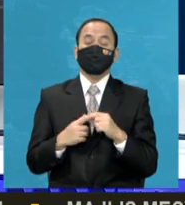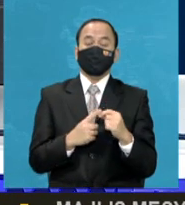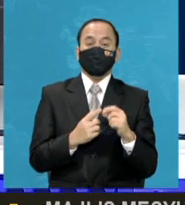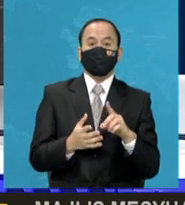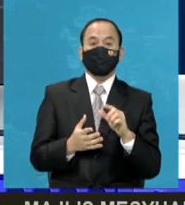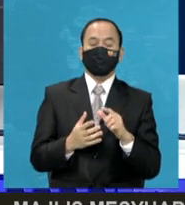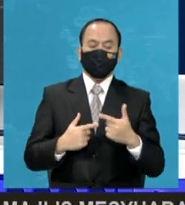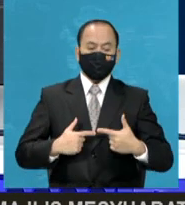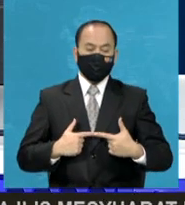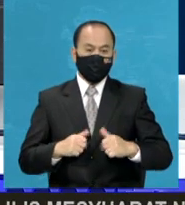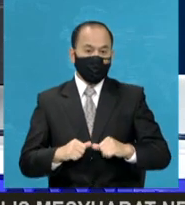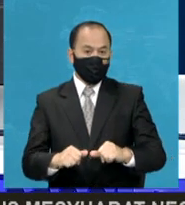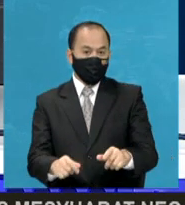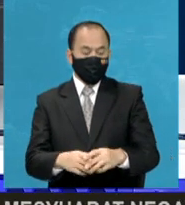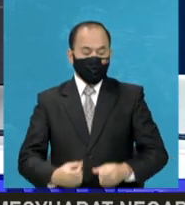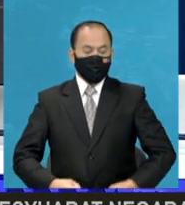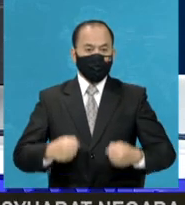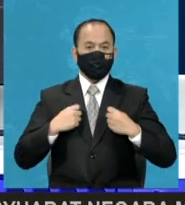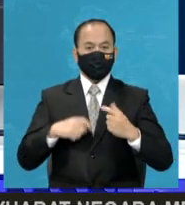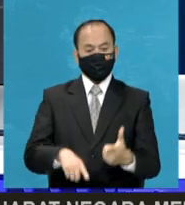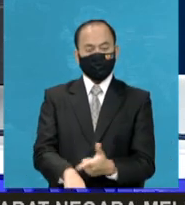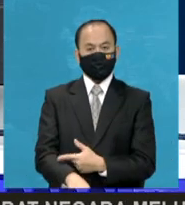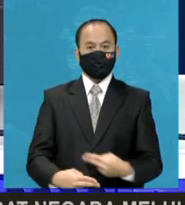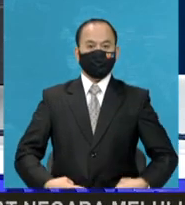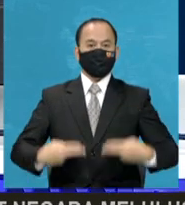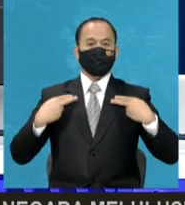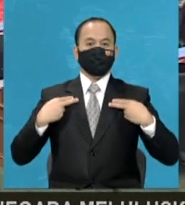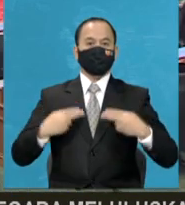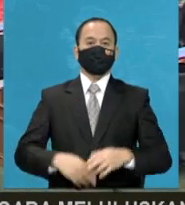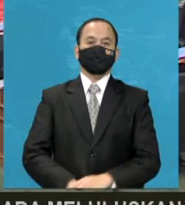kelangsungan baik muatan kesehatan sepanjang hayat